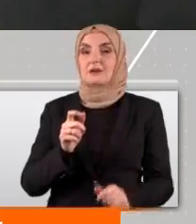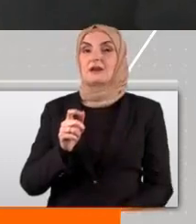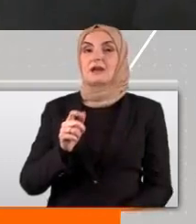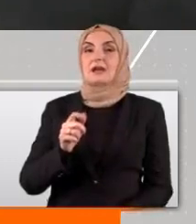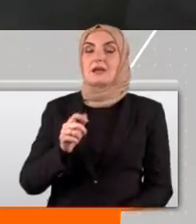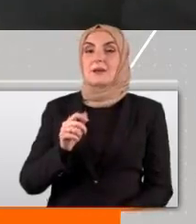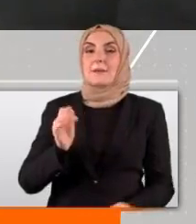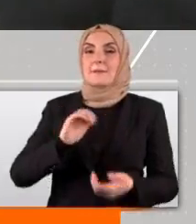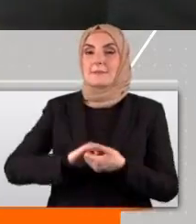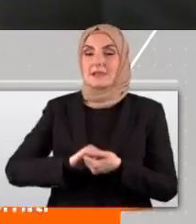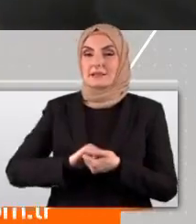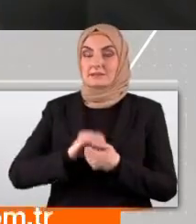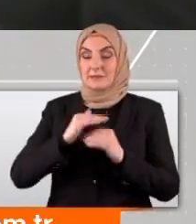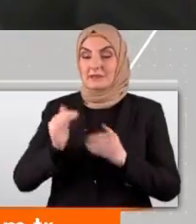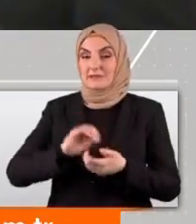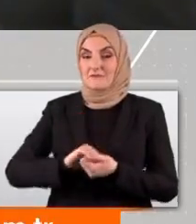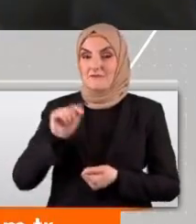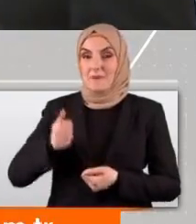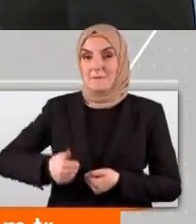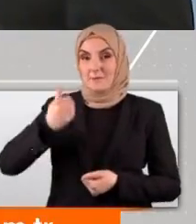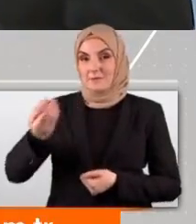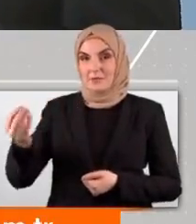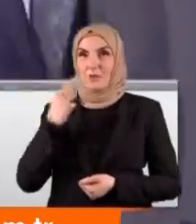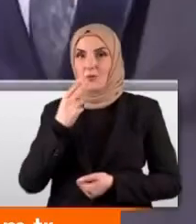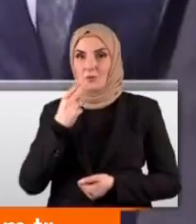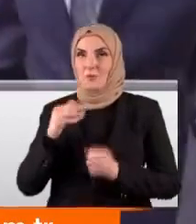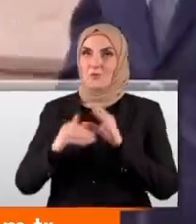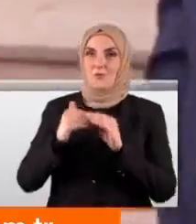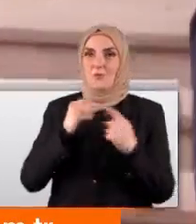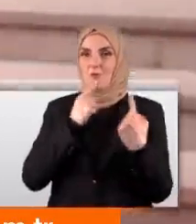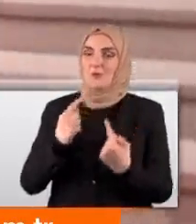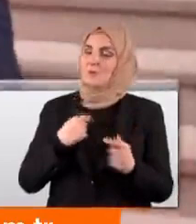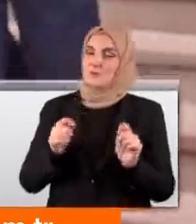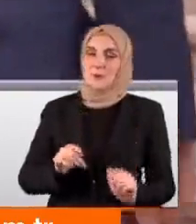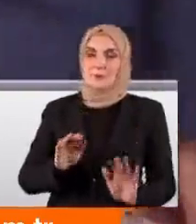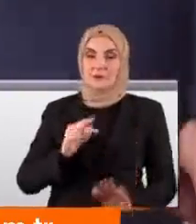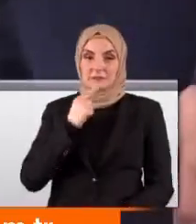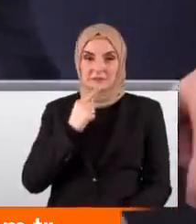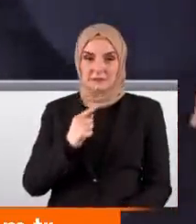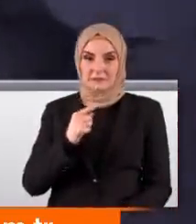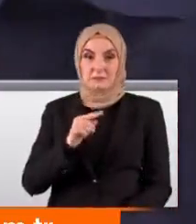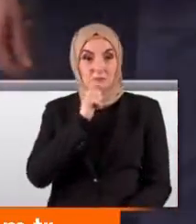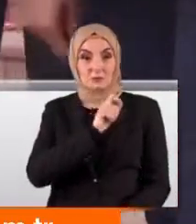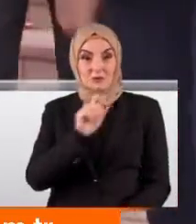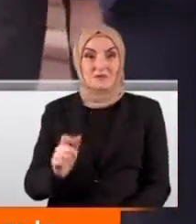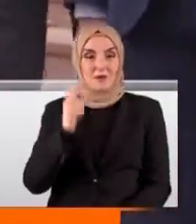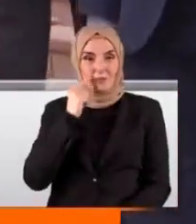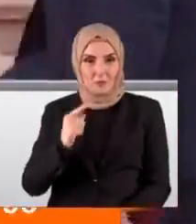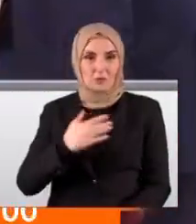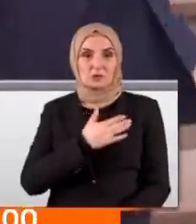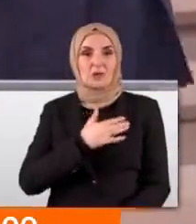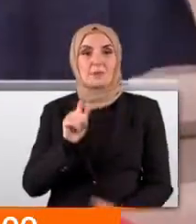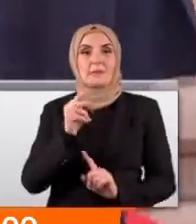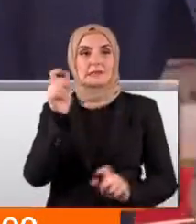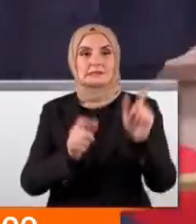yorumlamak ya da onlara cevap vermek gibi bir usulü yok. Bu cevap üzerine çileden çıkan CHP'lilerin genel merkezi